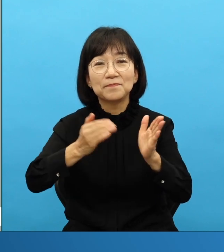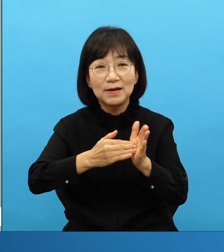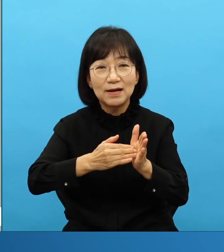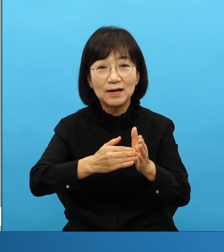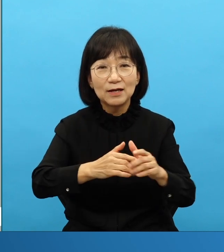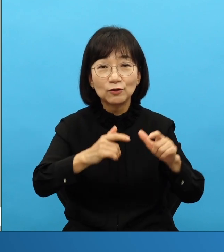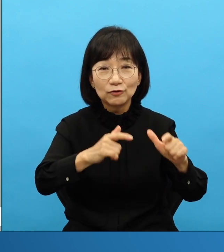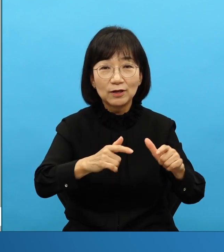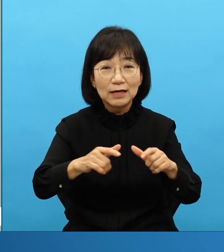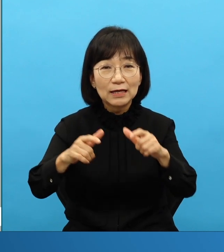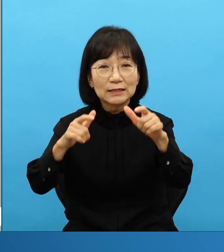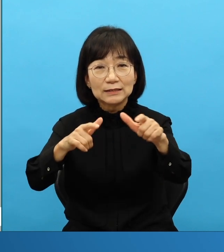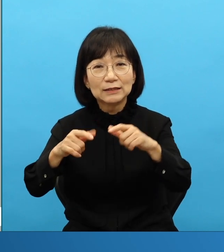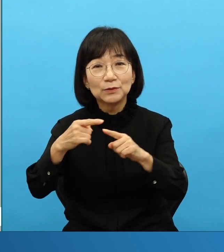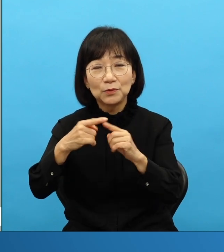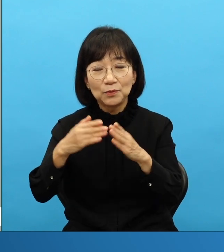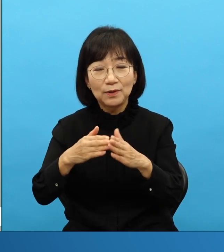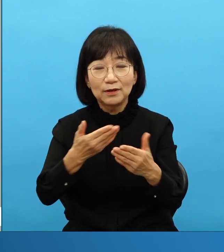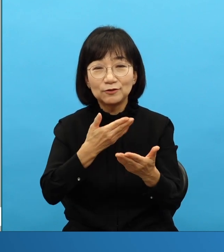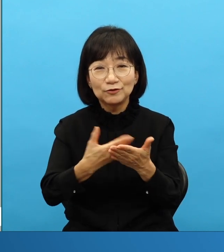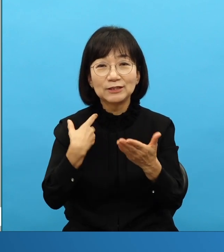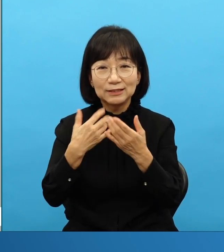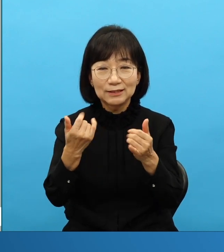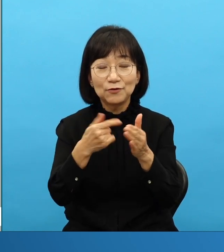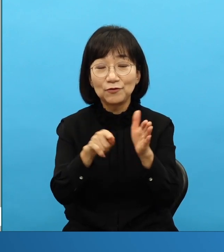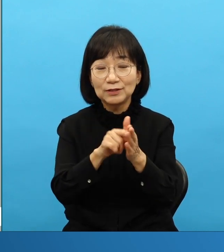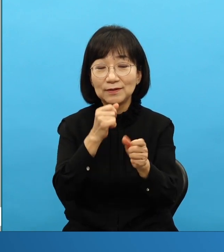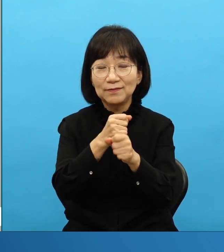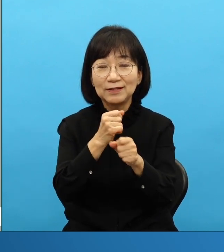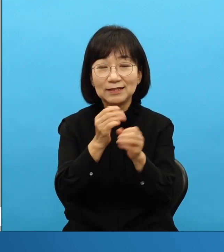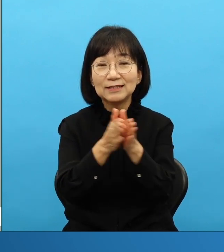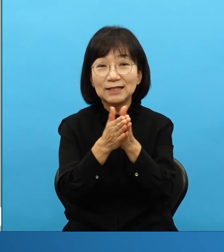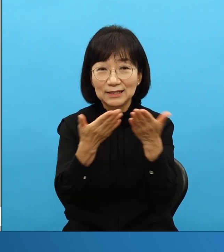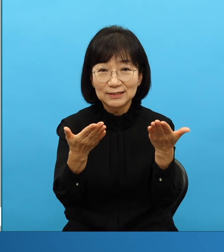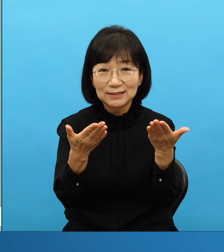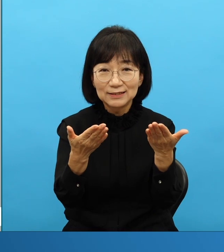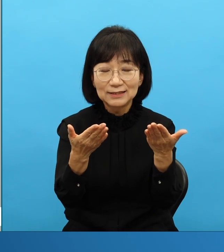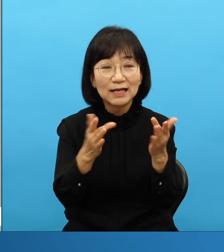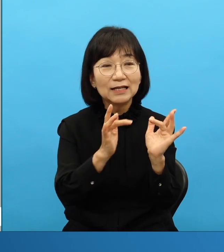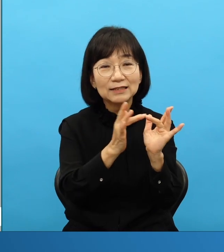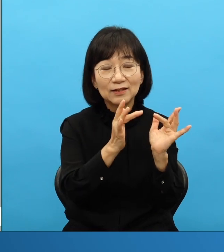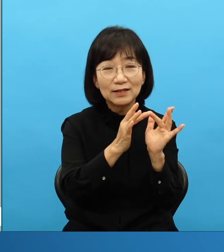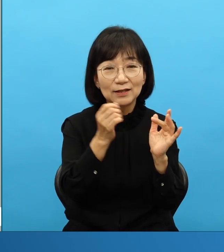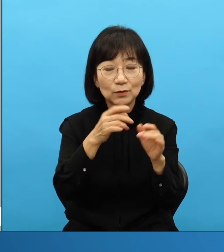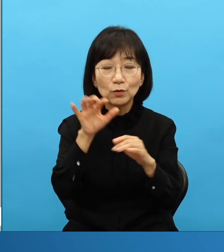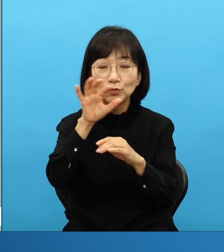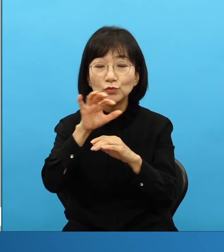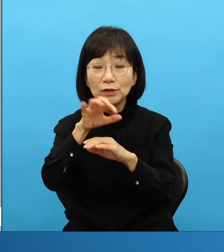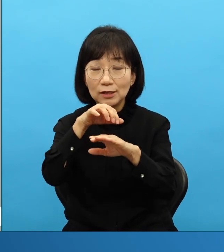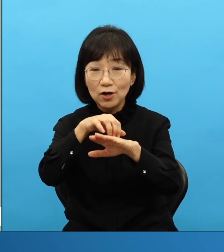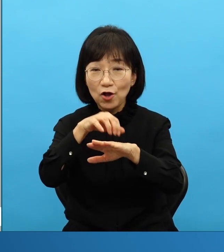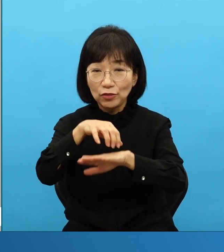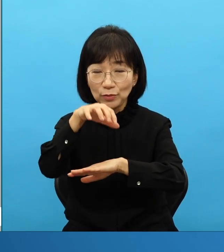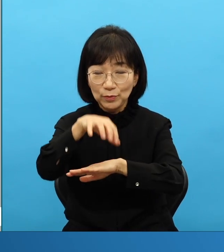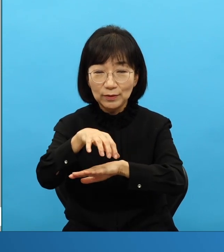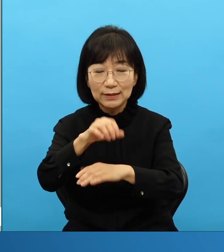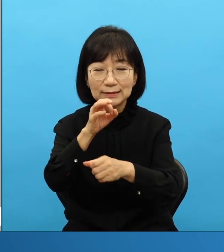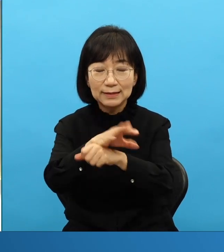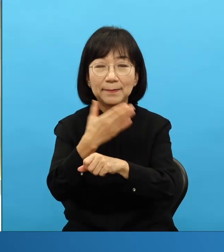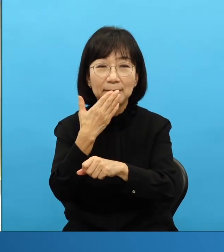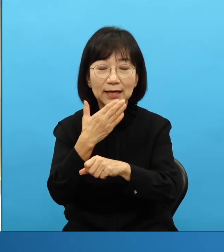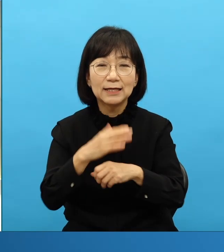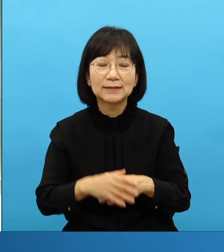등 모든 전도 현장을 위해 제작된 구역공과는 위아.kr 또는 훈련 장소에서 구입할 수 있습니다.